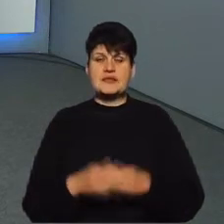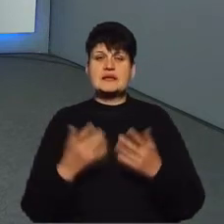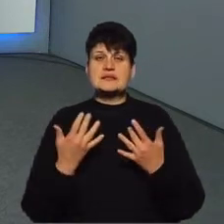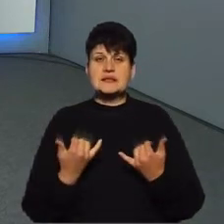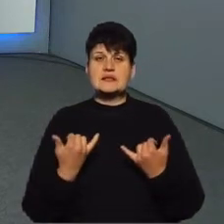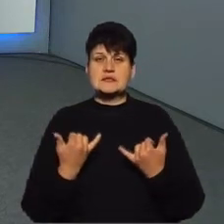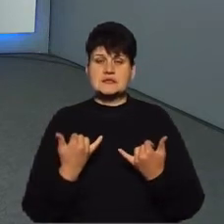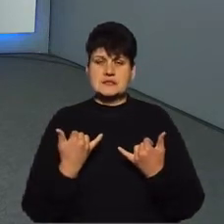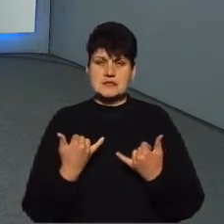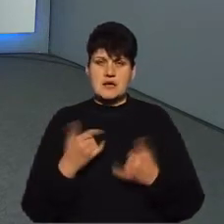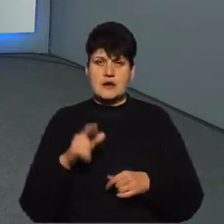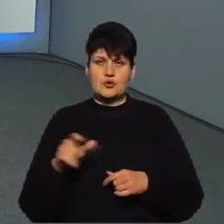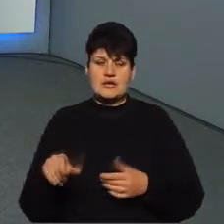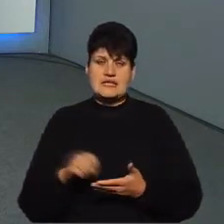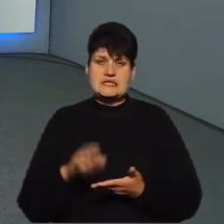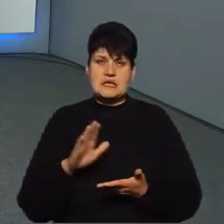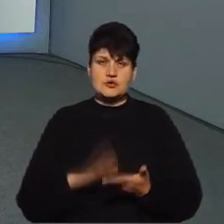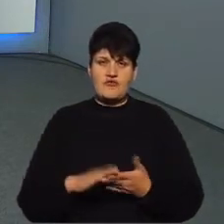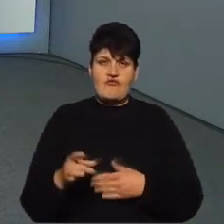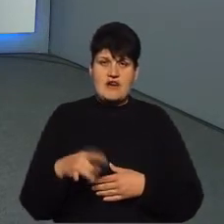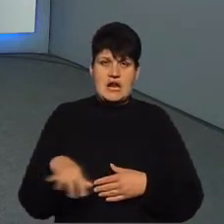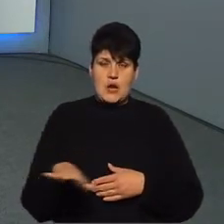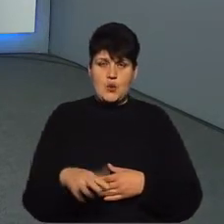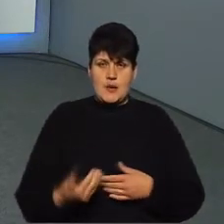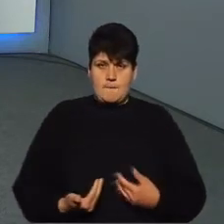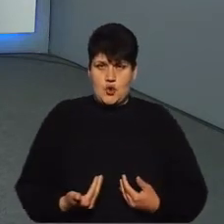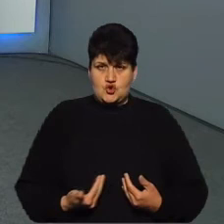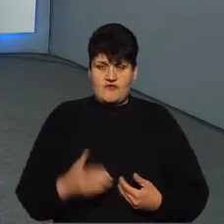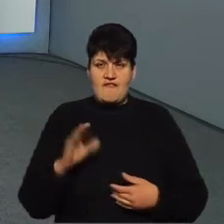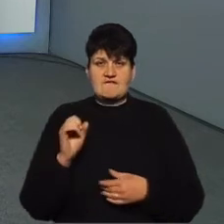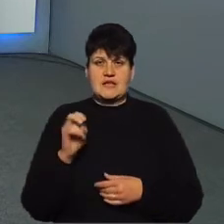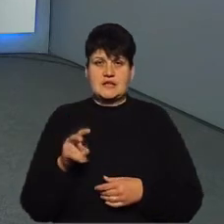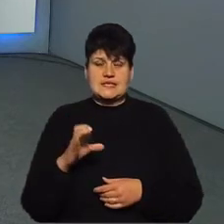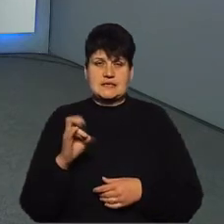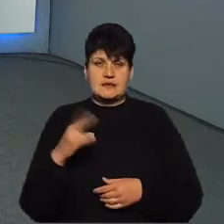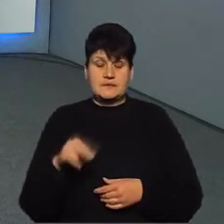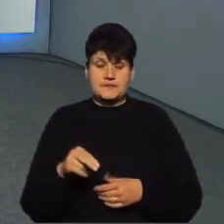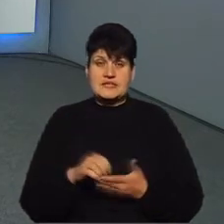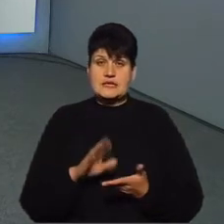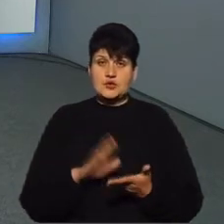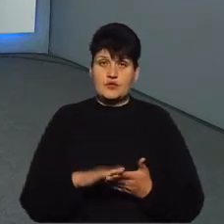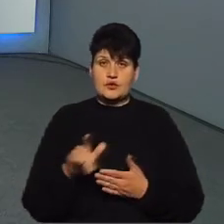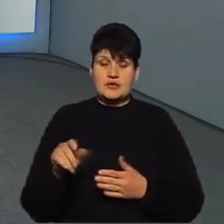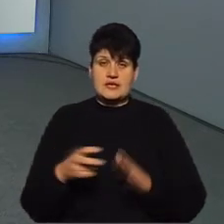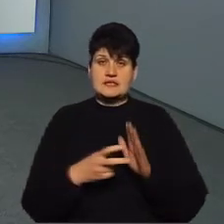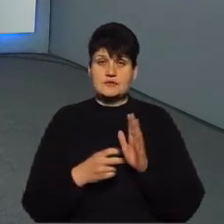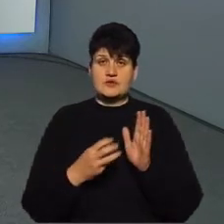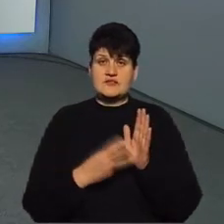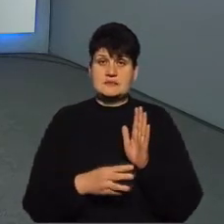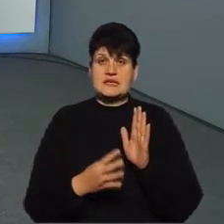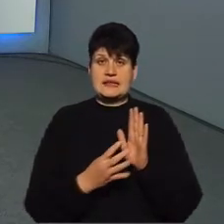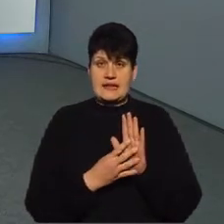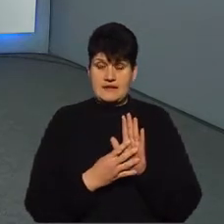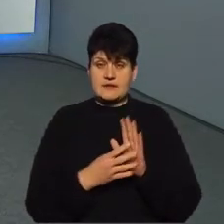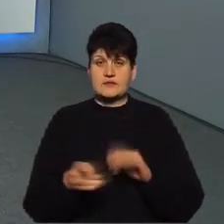людей зареєстрованих в регіоні, які проживають з ВІЛ-СНІДом? Зареєстрованих людей 789 у Тернопільській